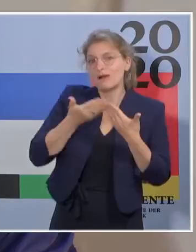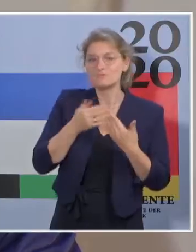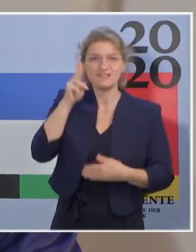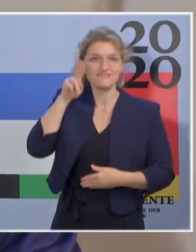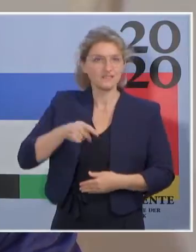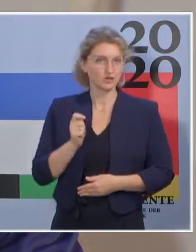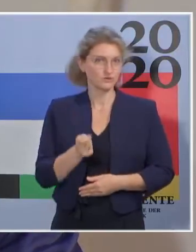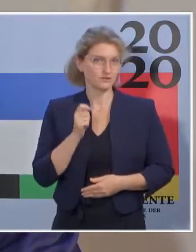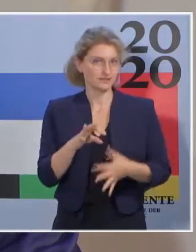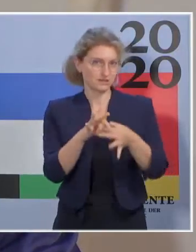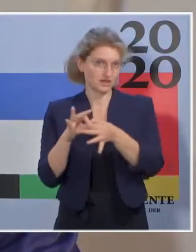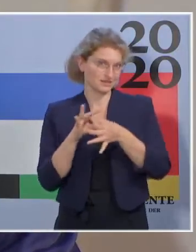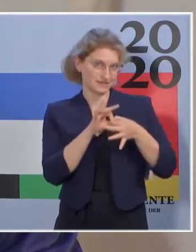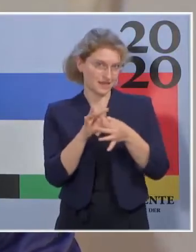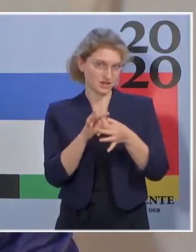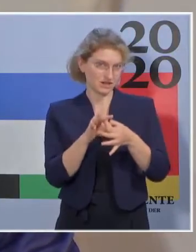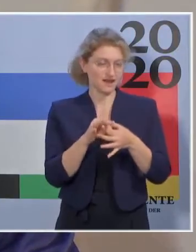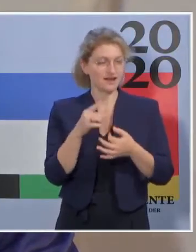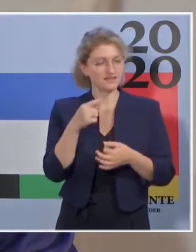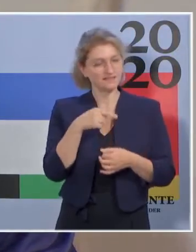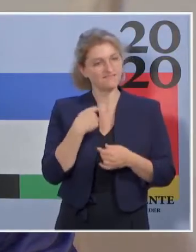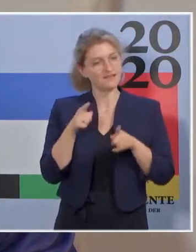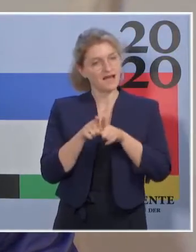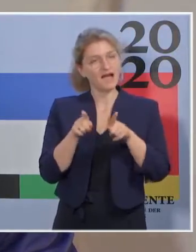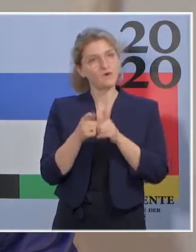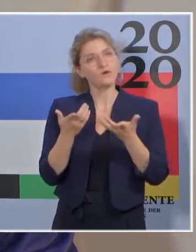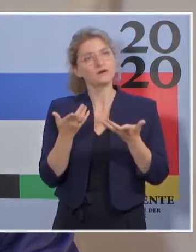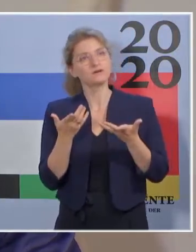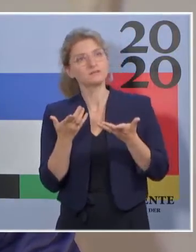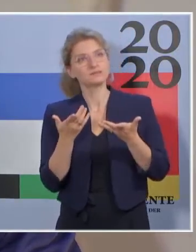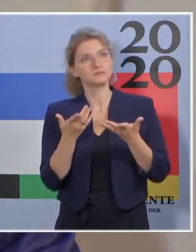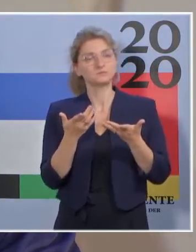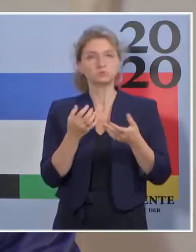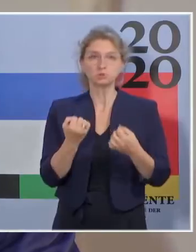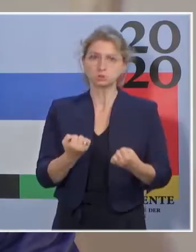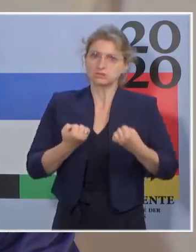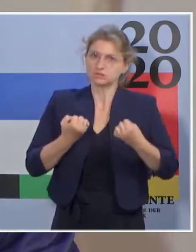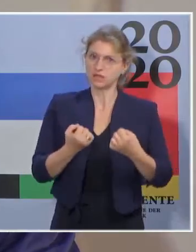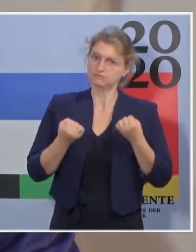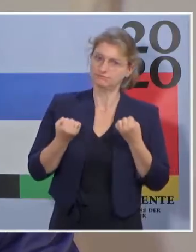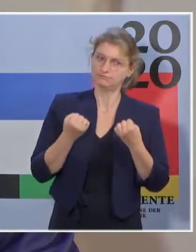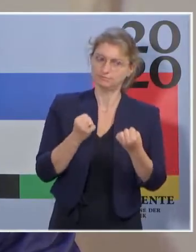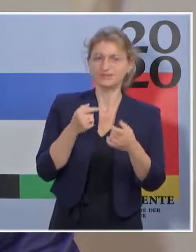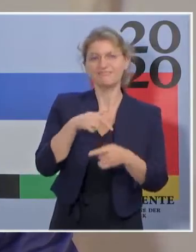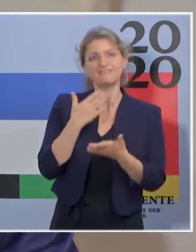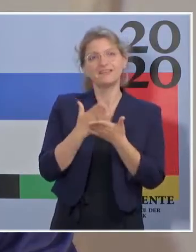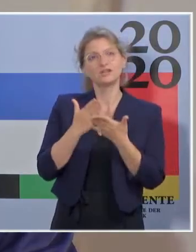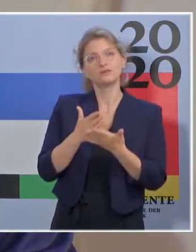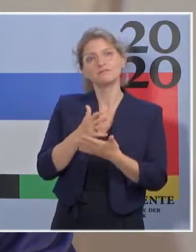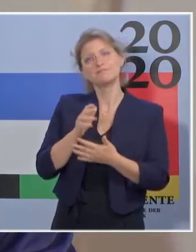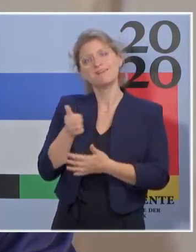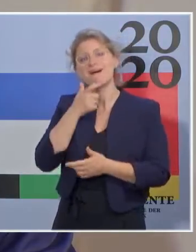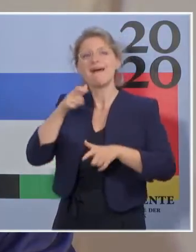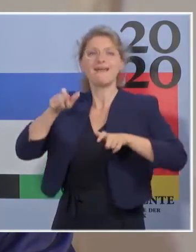zwar ein sehr breites Mandat hat, als sehr auch schon alte, älteste